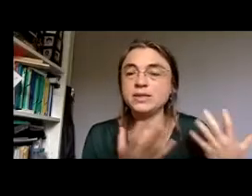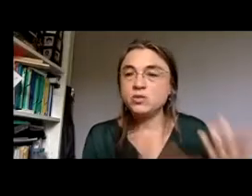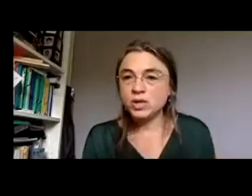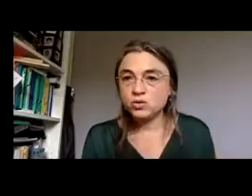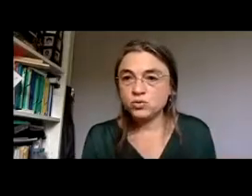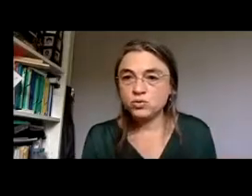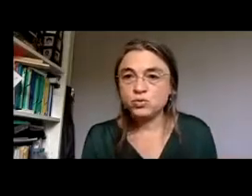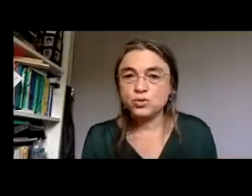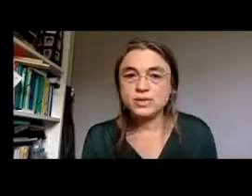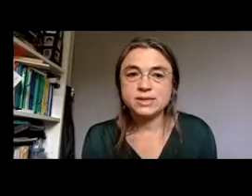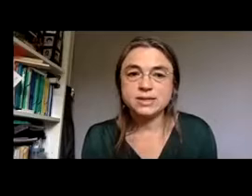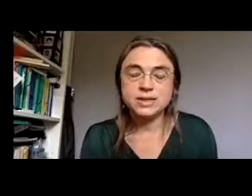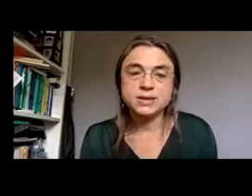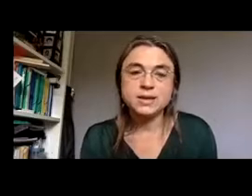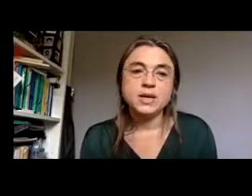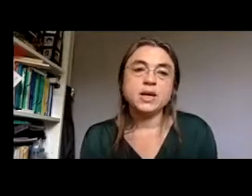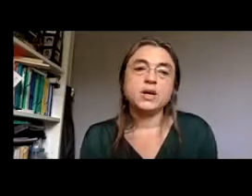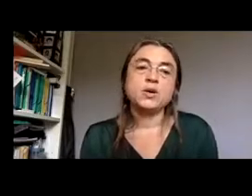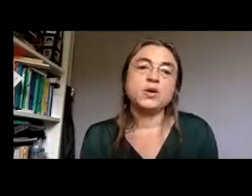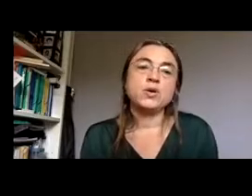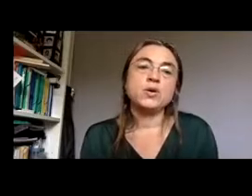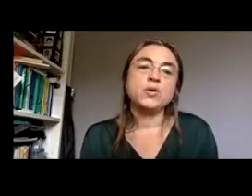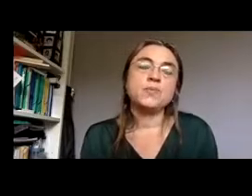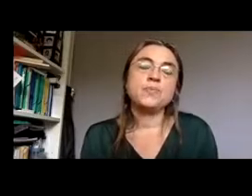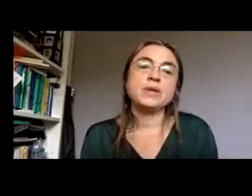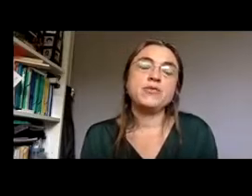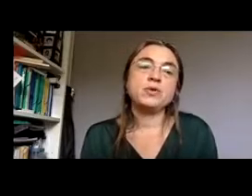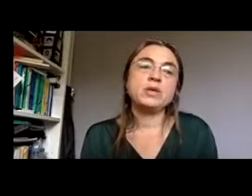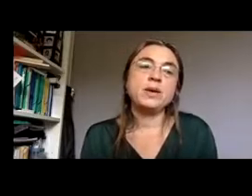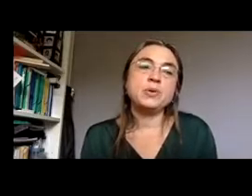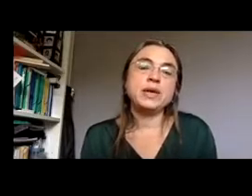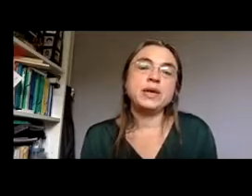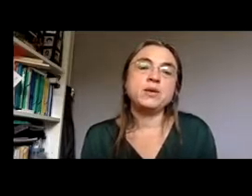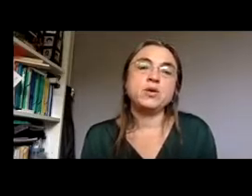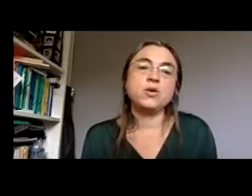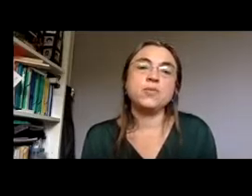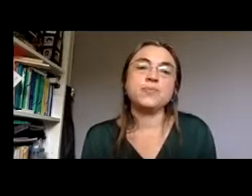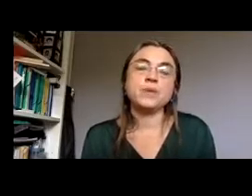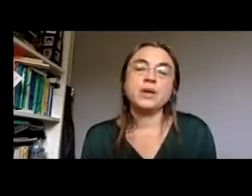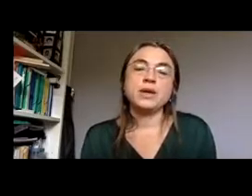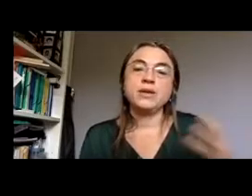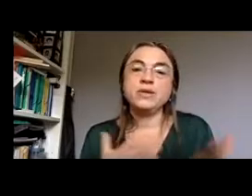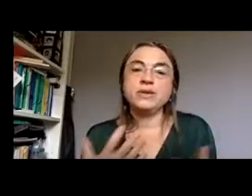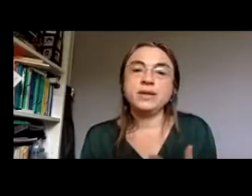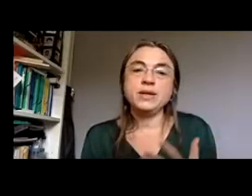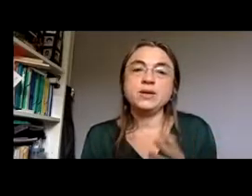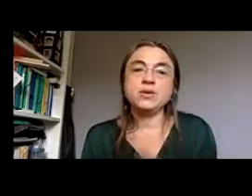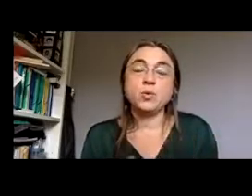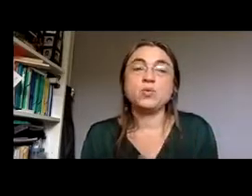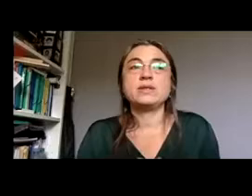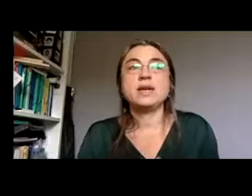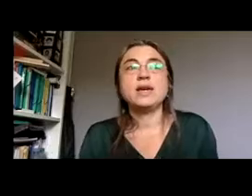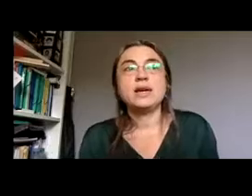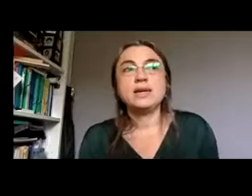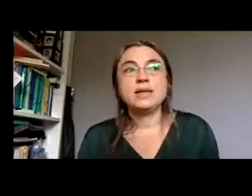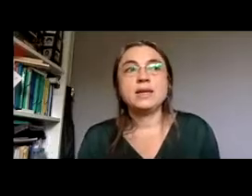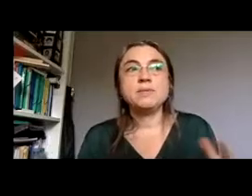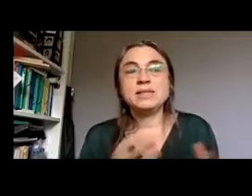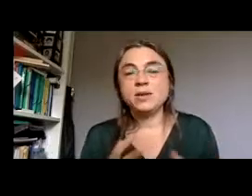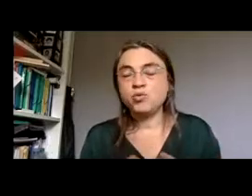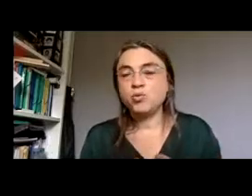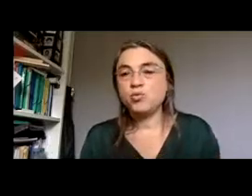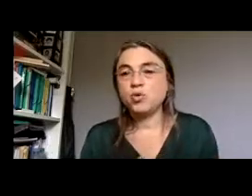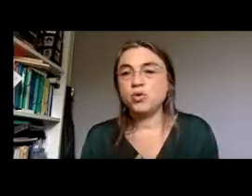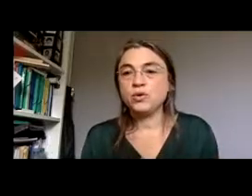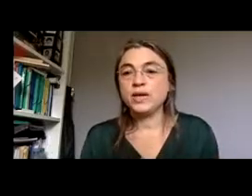des situations de cécité, il faudrait peut-être éviter. Bon, il y a des